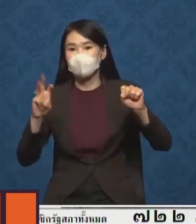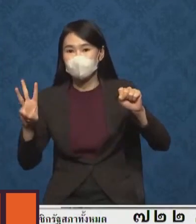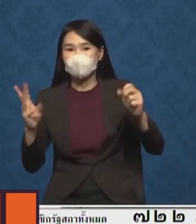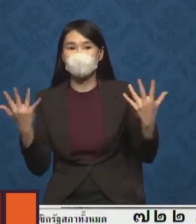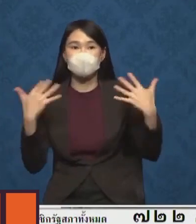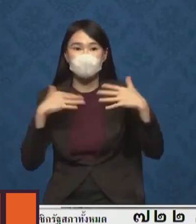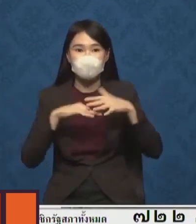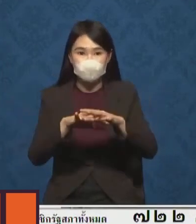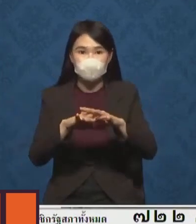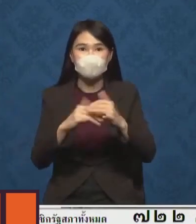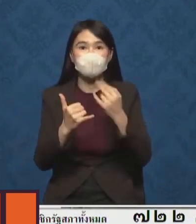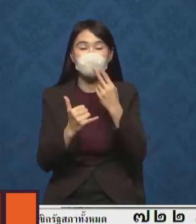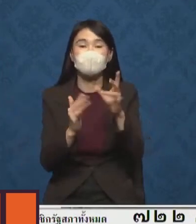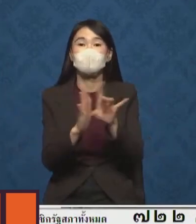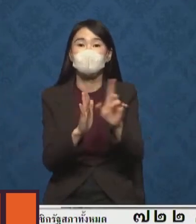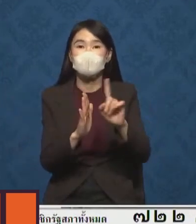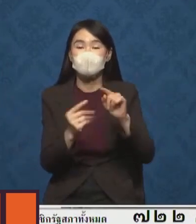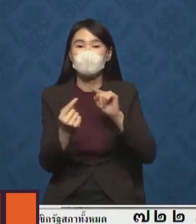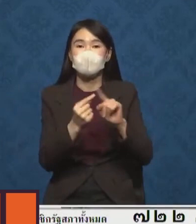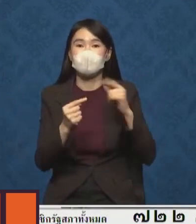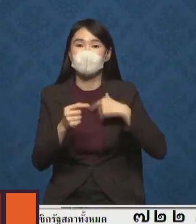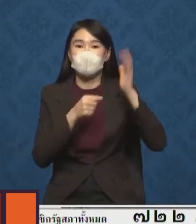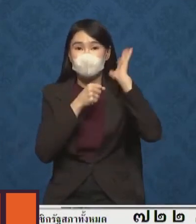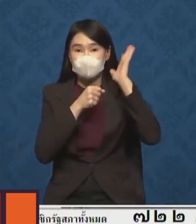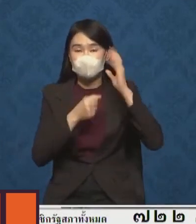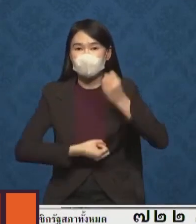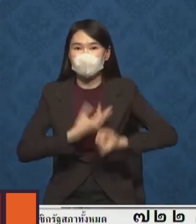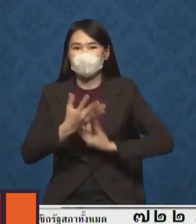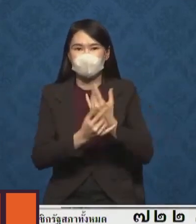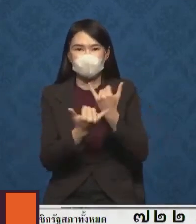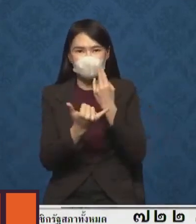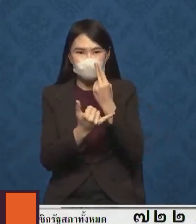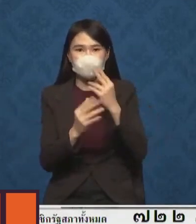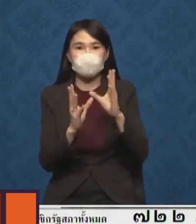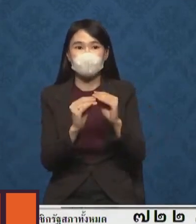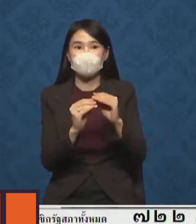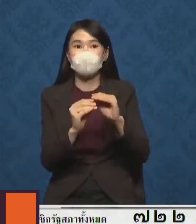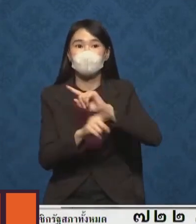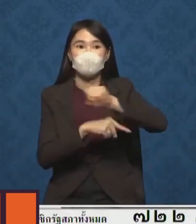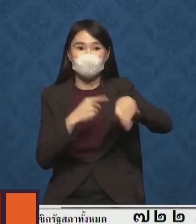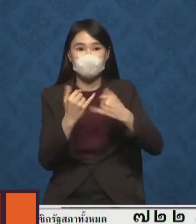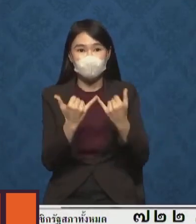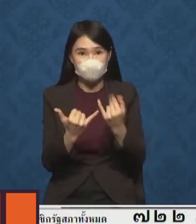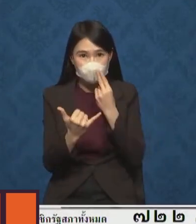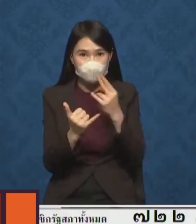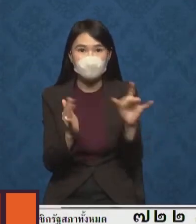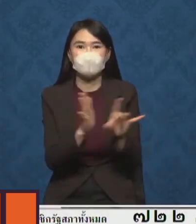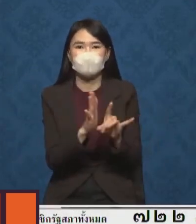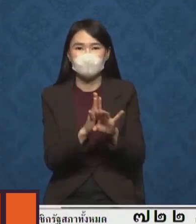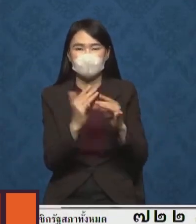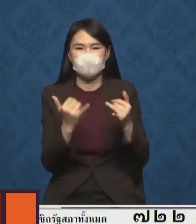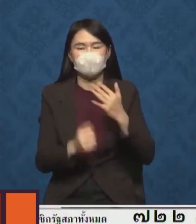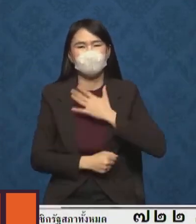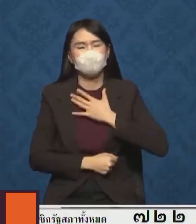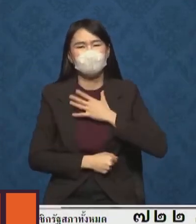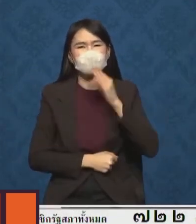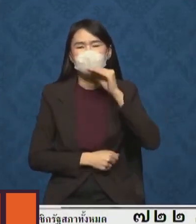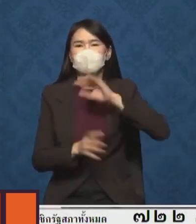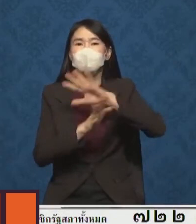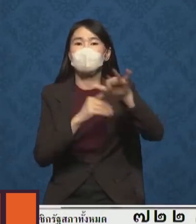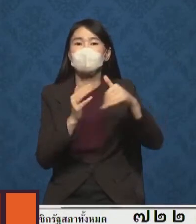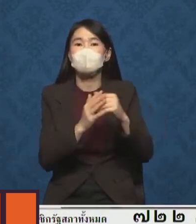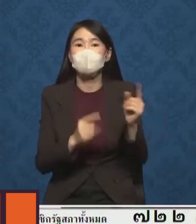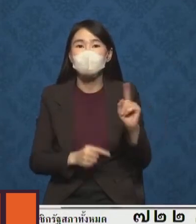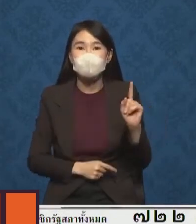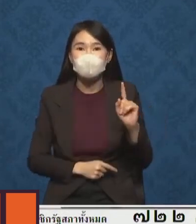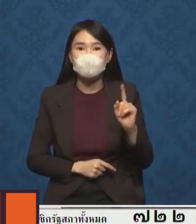ะเปคนสุท้ายที่จะอภิปรายในสมยประชุมนี้ในวันนี้ทผมพูแบบนทั้งหมดไมไดหมายถง